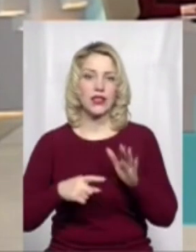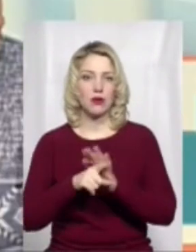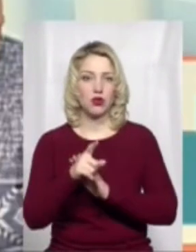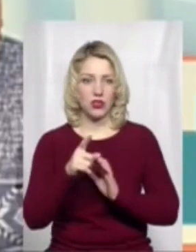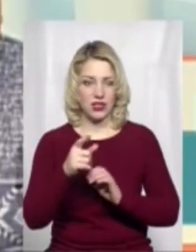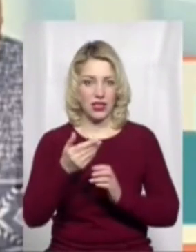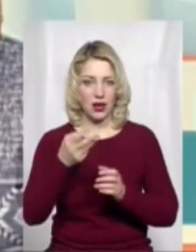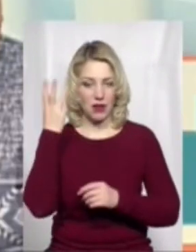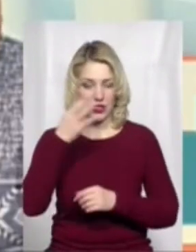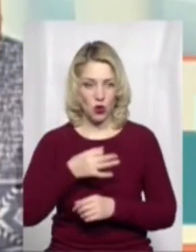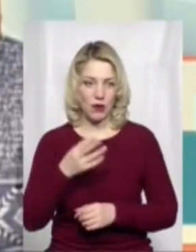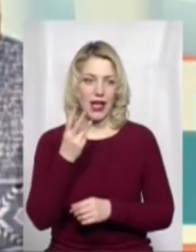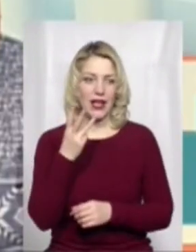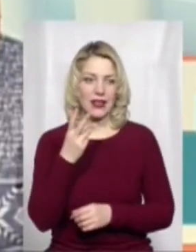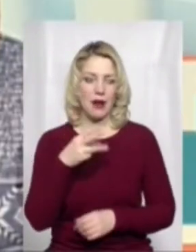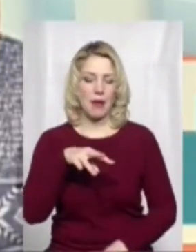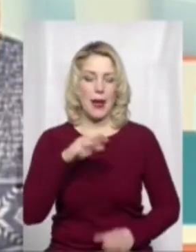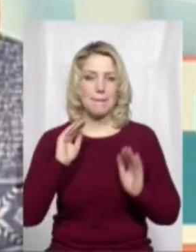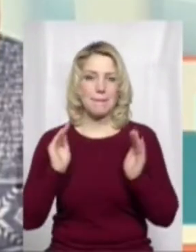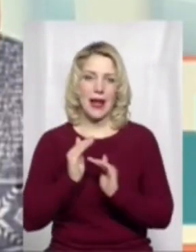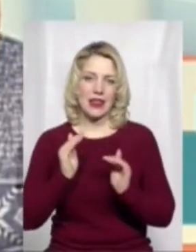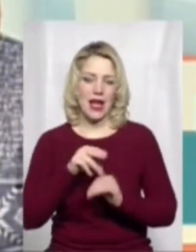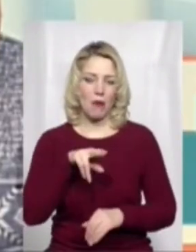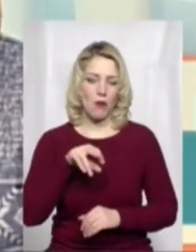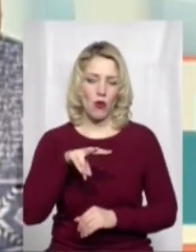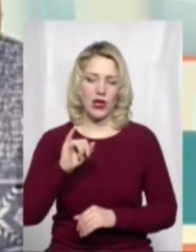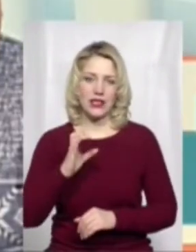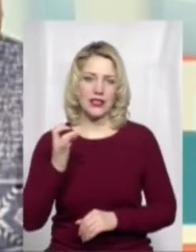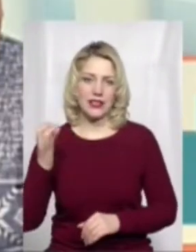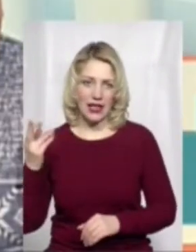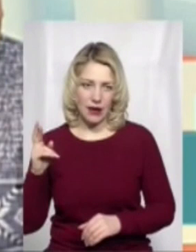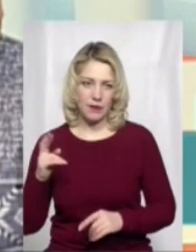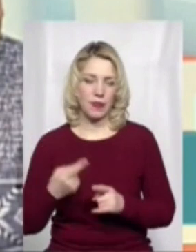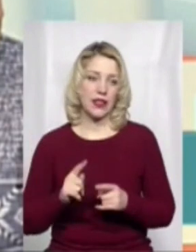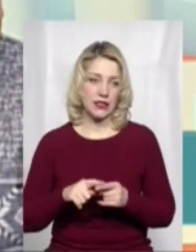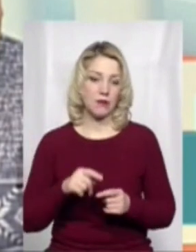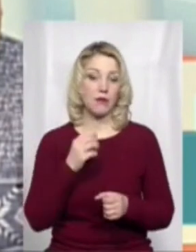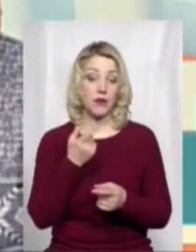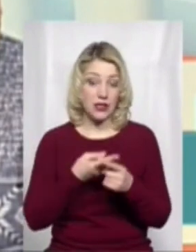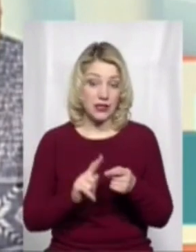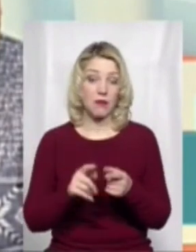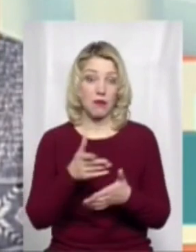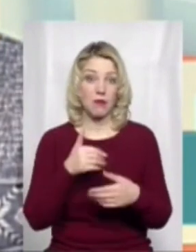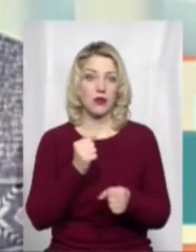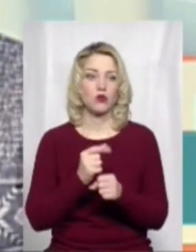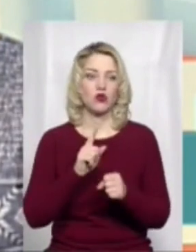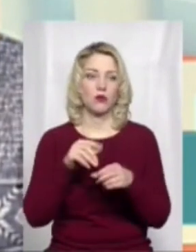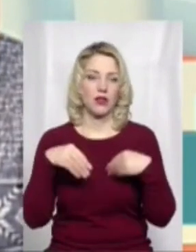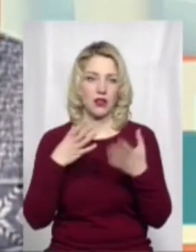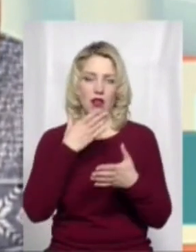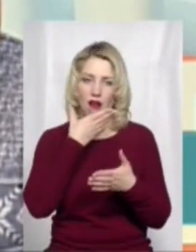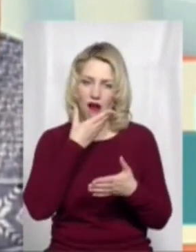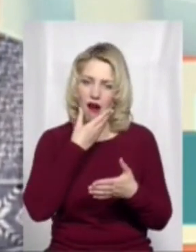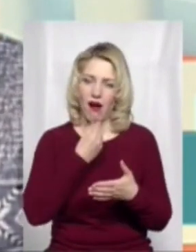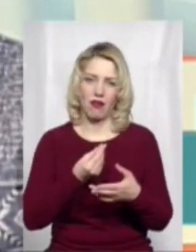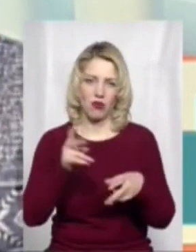області. І третій – це Мале Полісся на півночі нашої області. Тобто ми зараз активно працюємо над тим, щоб дати гарну обгортку